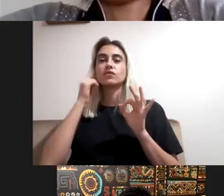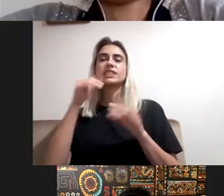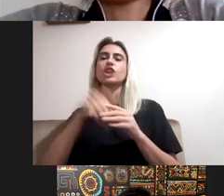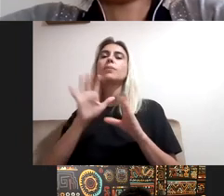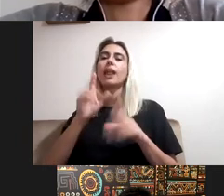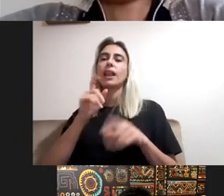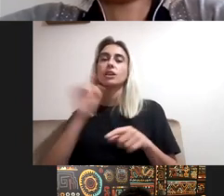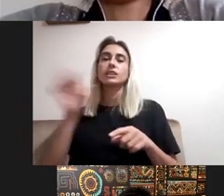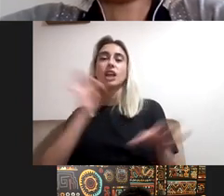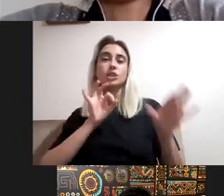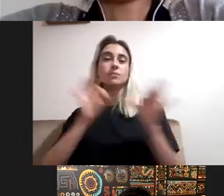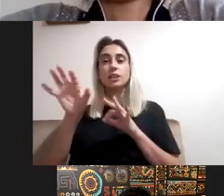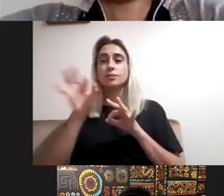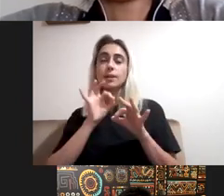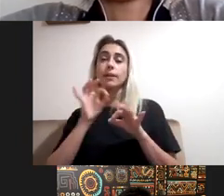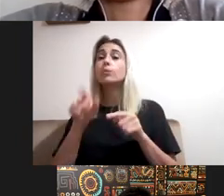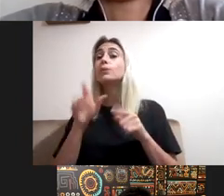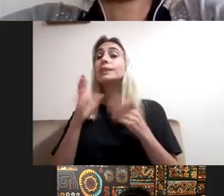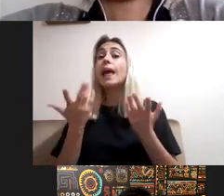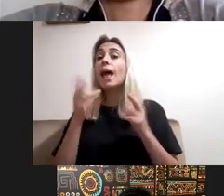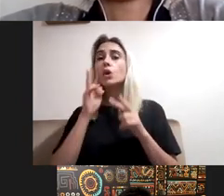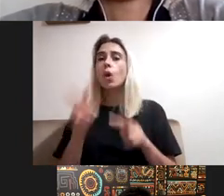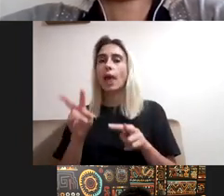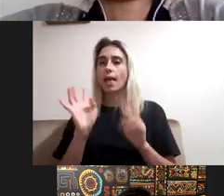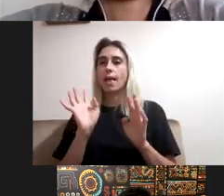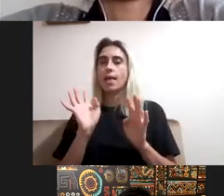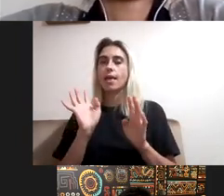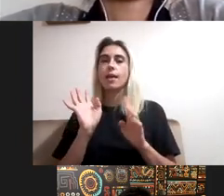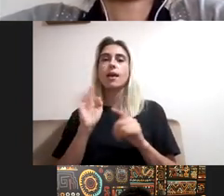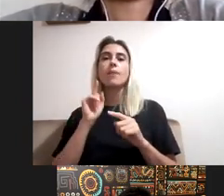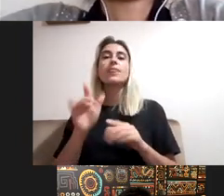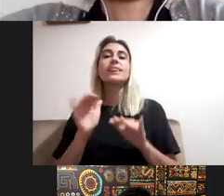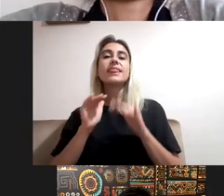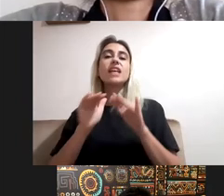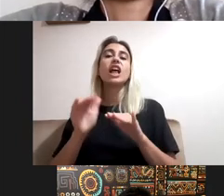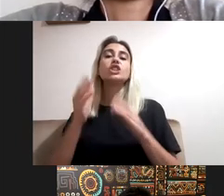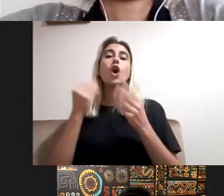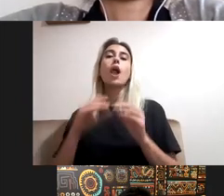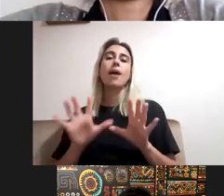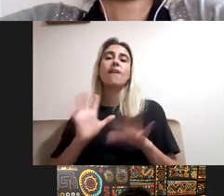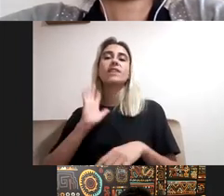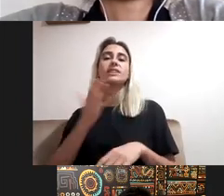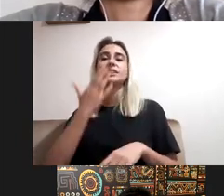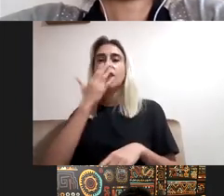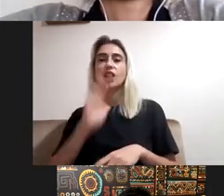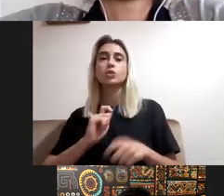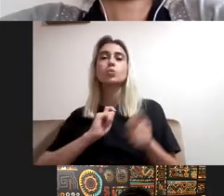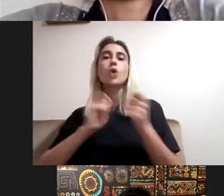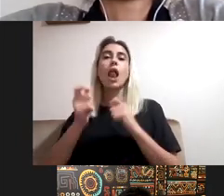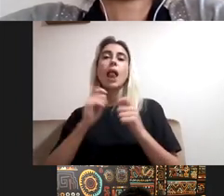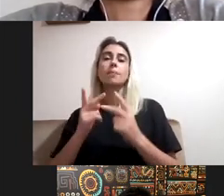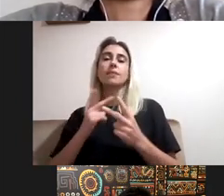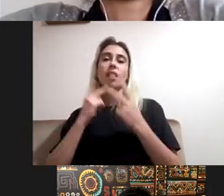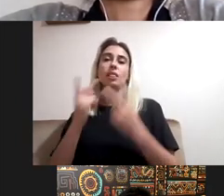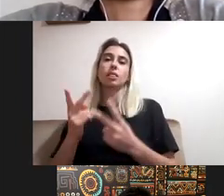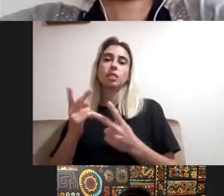burada çok tevazulu konuşmaya çalışıyorum da destekleyici olmayan ve sadece kullanımdan ibaret olan, yani